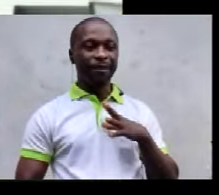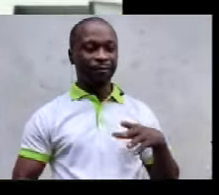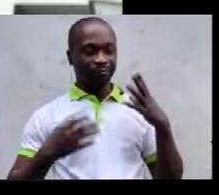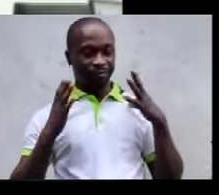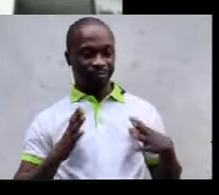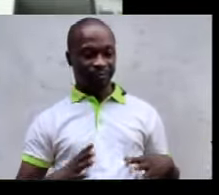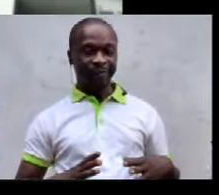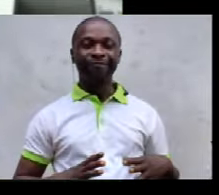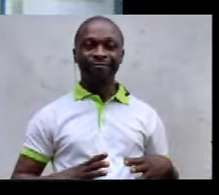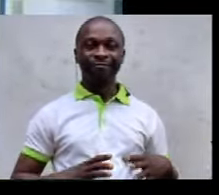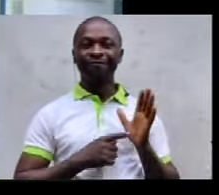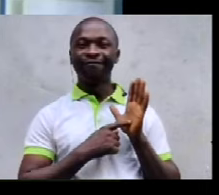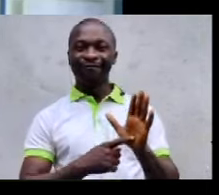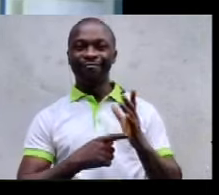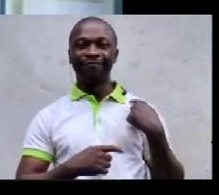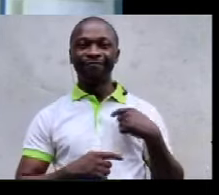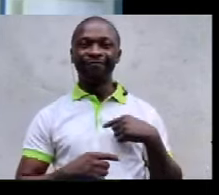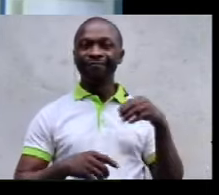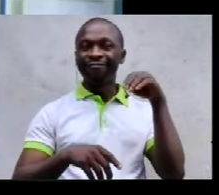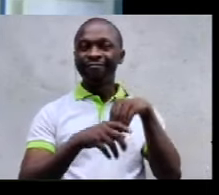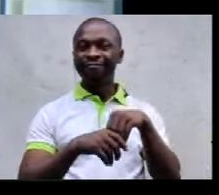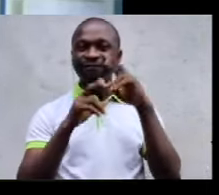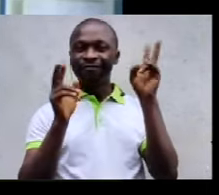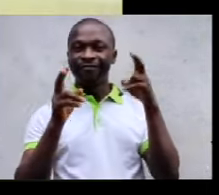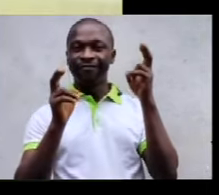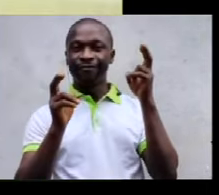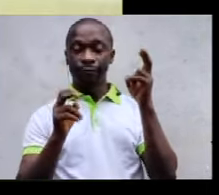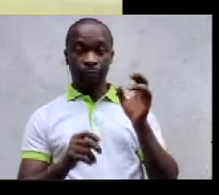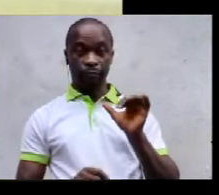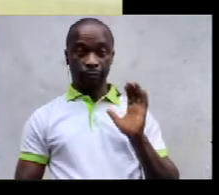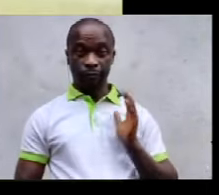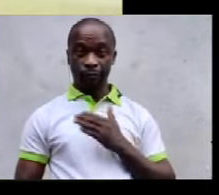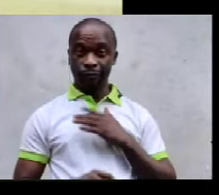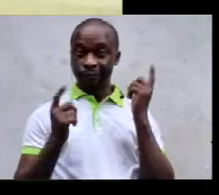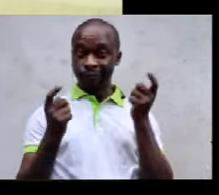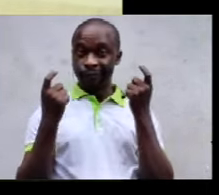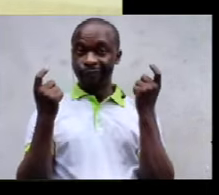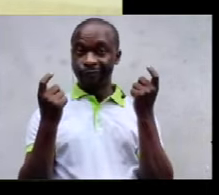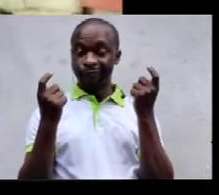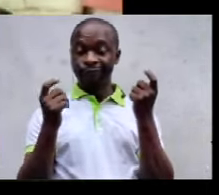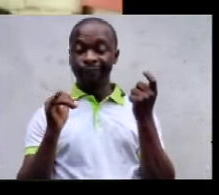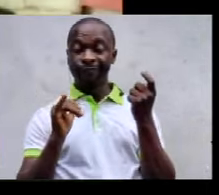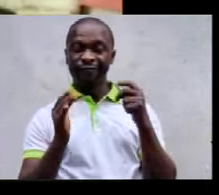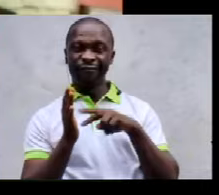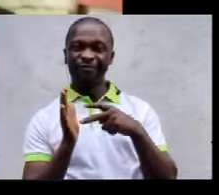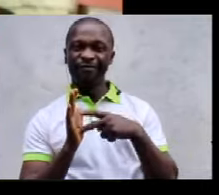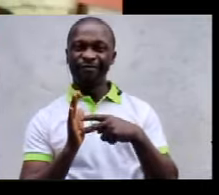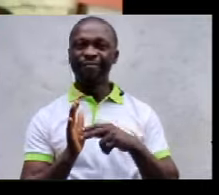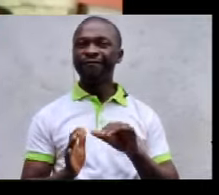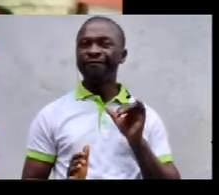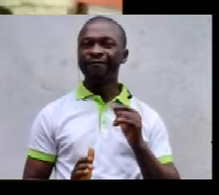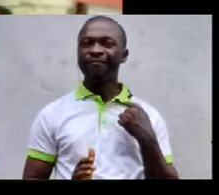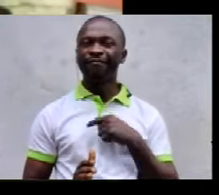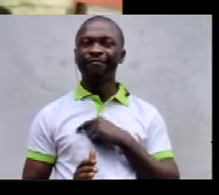le bagne, symbolisant cette journée en Côte d'Ivoire. Une façon pour elles de montrer leur pleine adhésion à cette commémoration. Mais